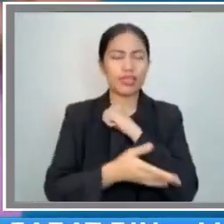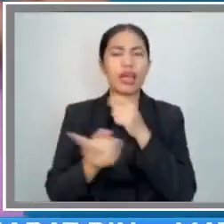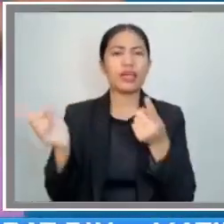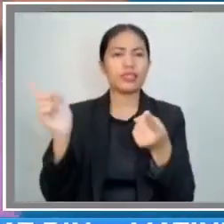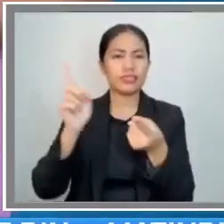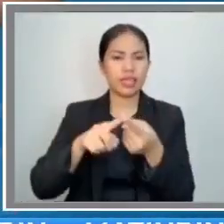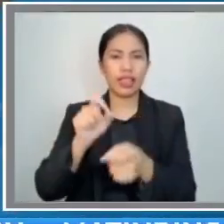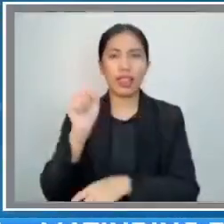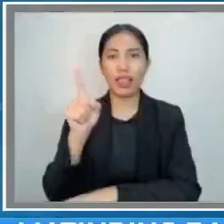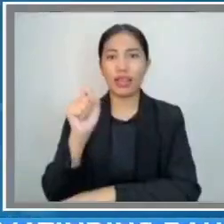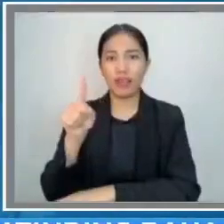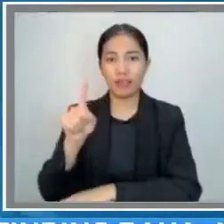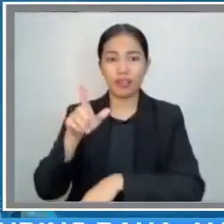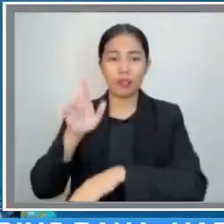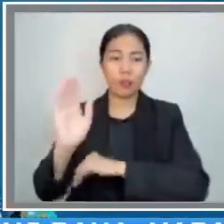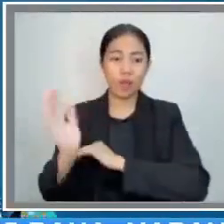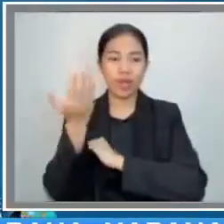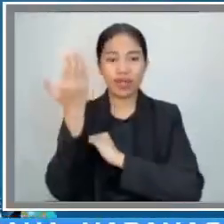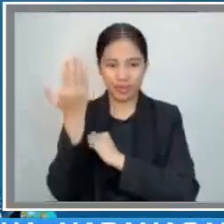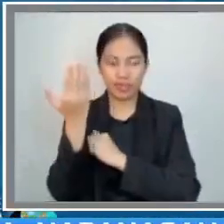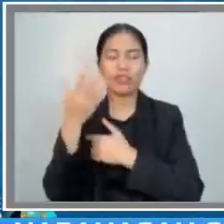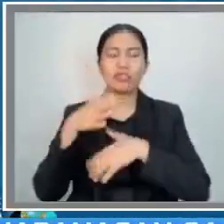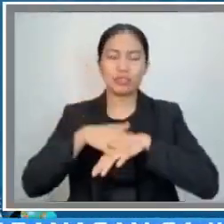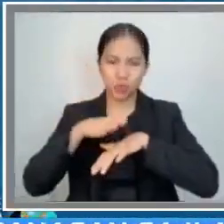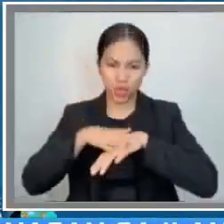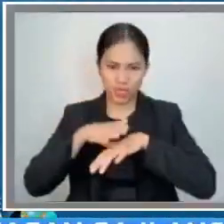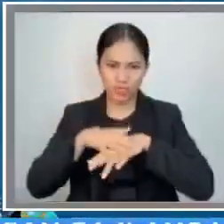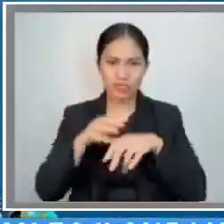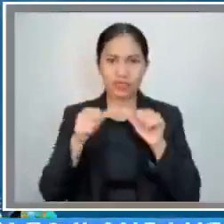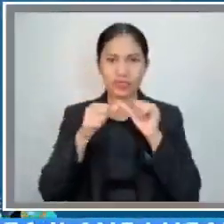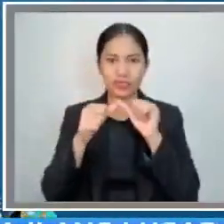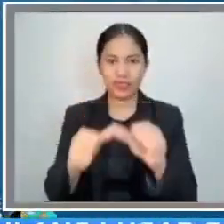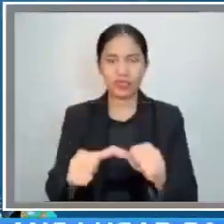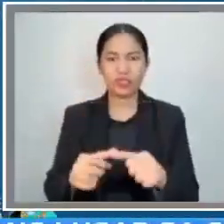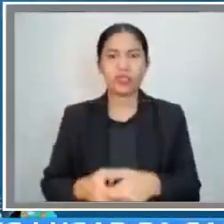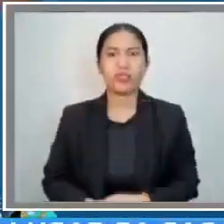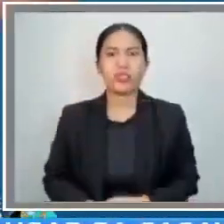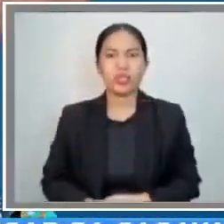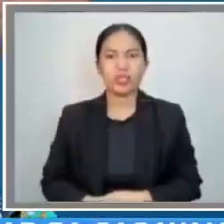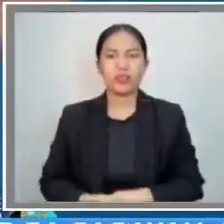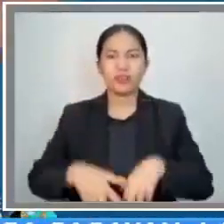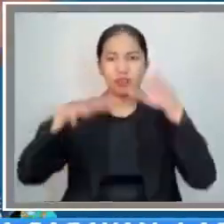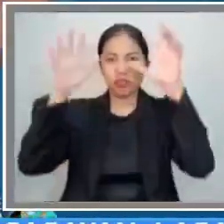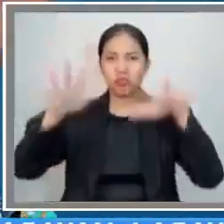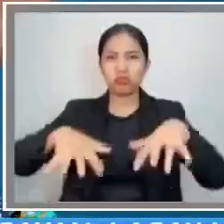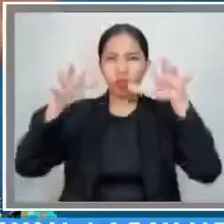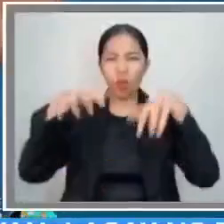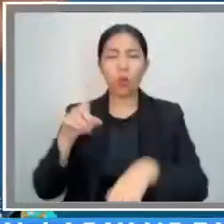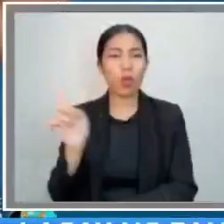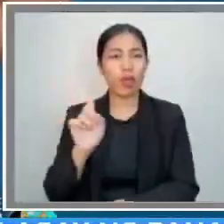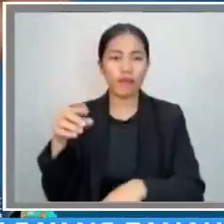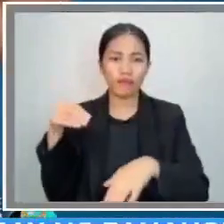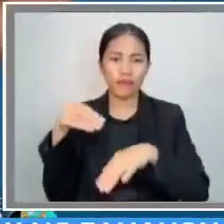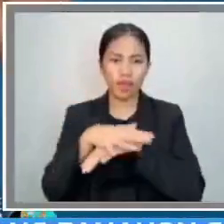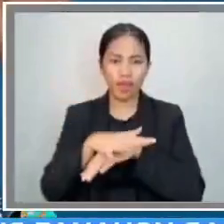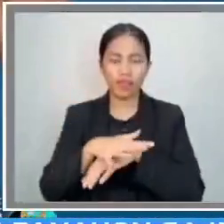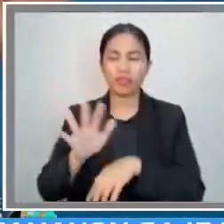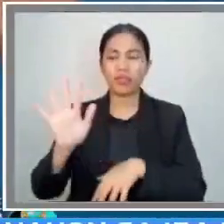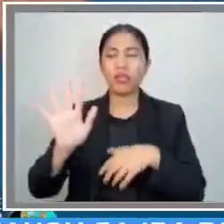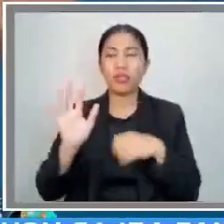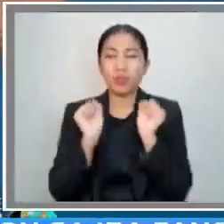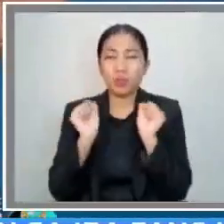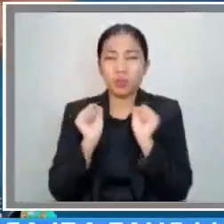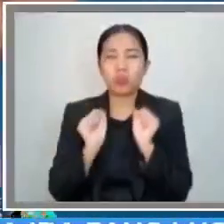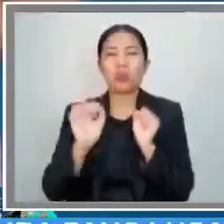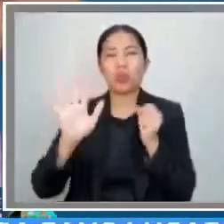umaga. Ang masamang panahon ngayon sa mga nasabing lugar ay epekto pa rin ng hanging amihan ayon yan sa